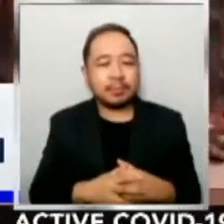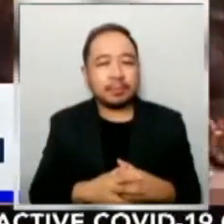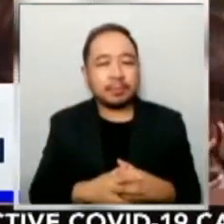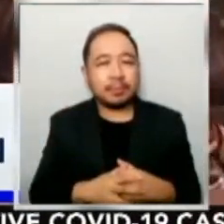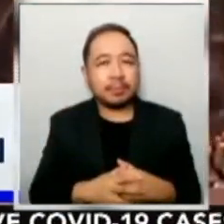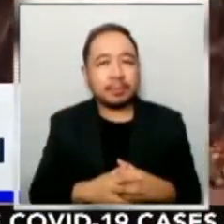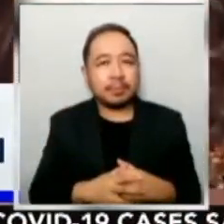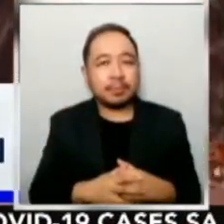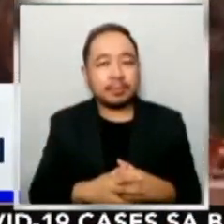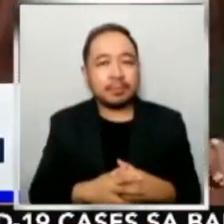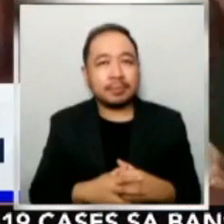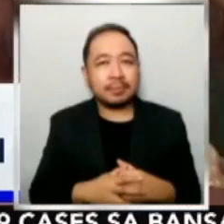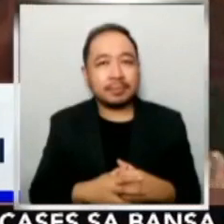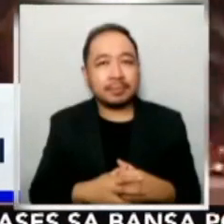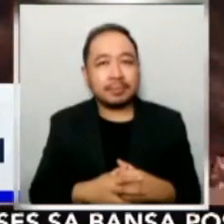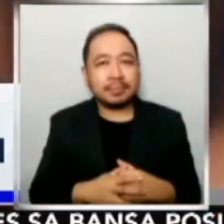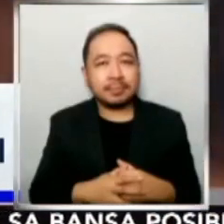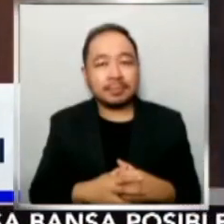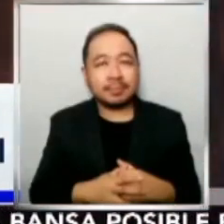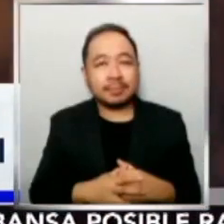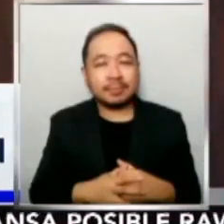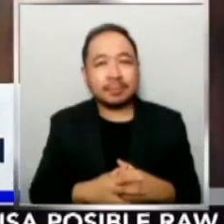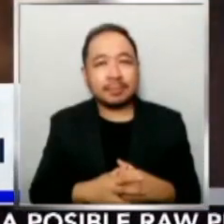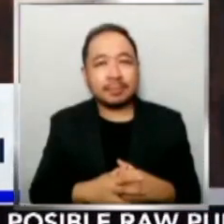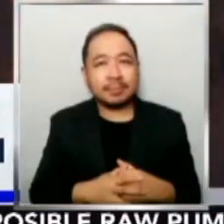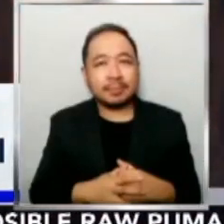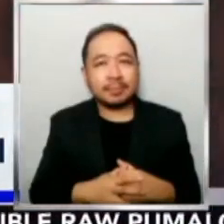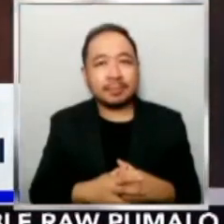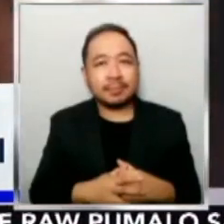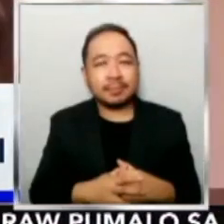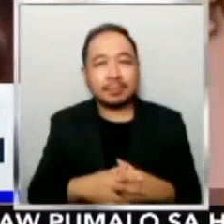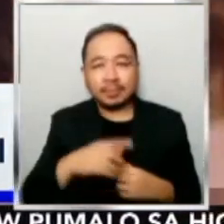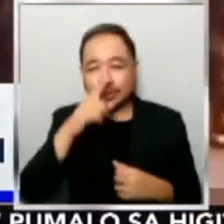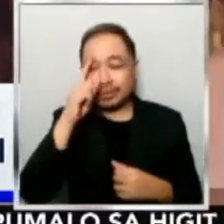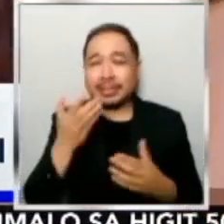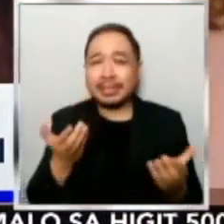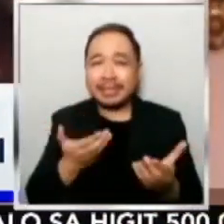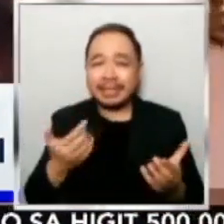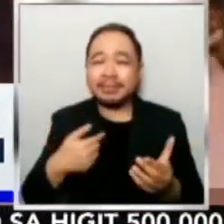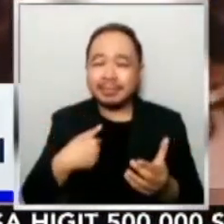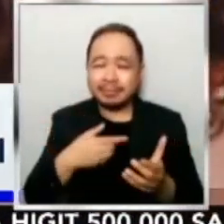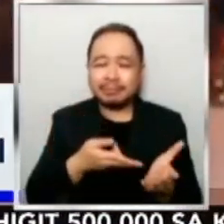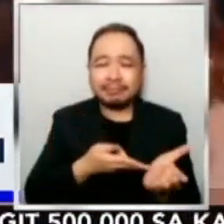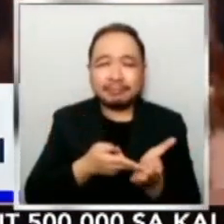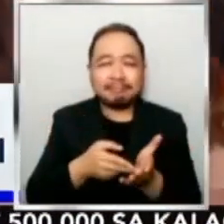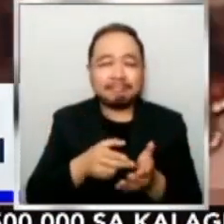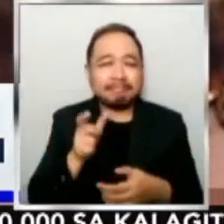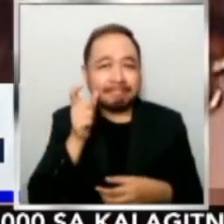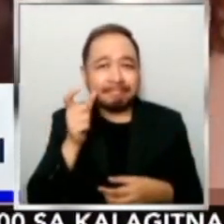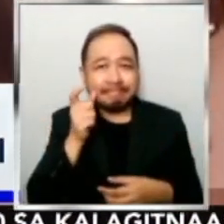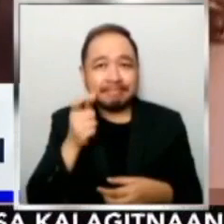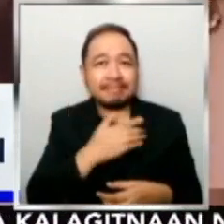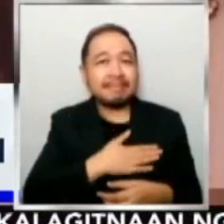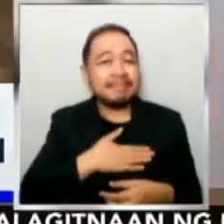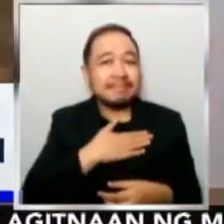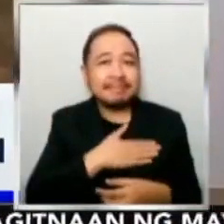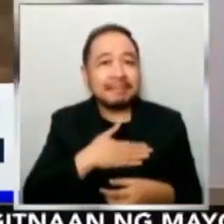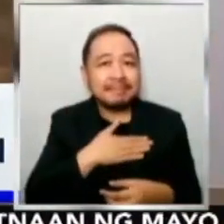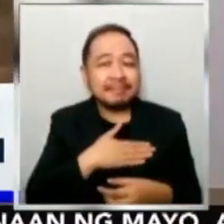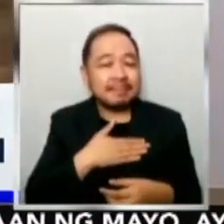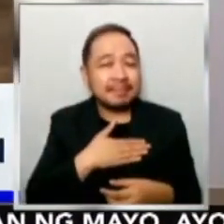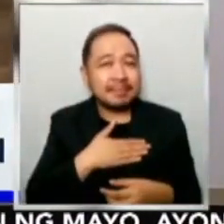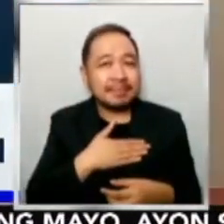rin tayo, kakapalan ko na yung mukha ko. Jackie, please. Please don't tell William about